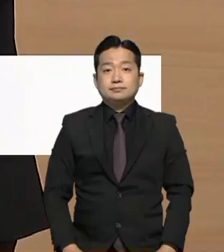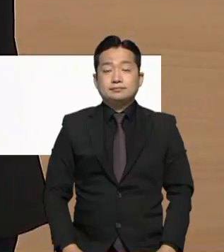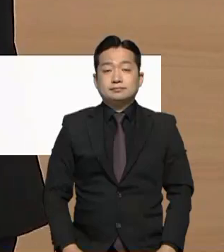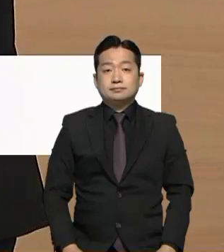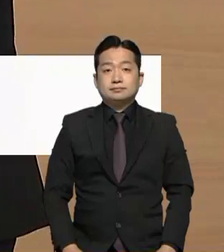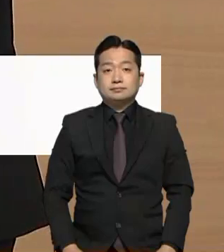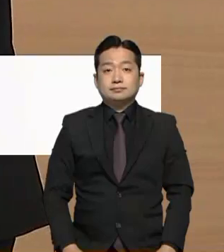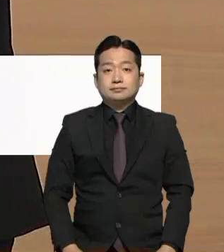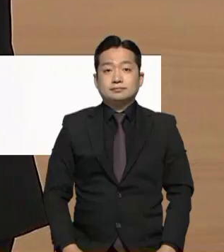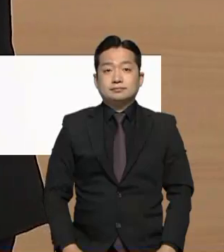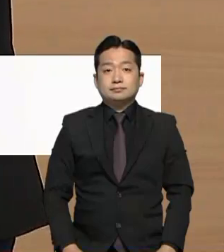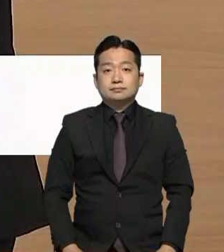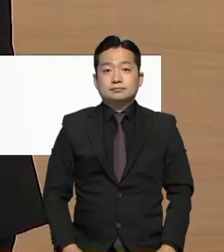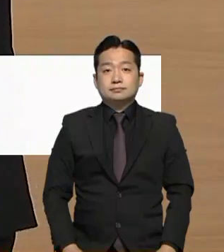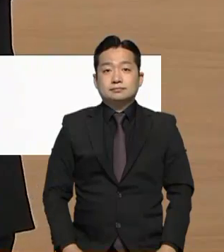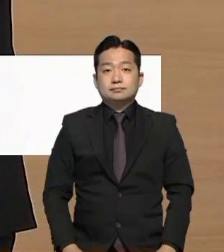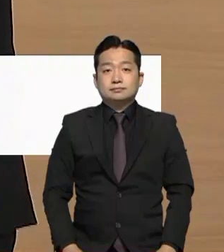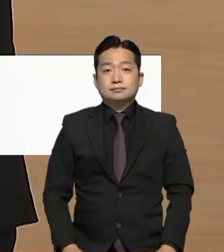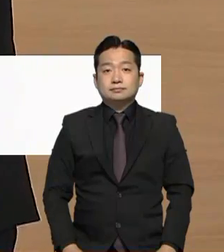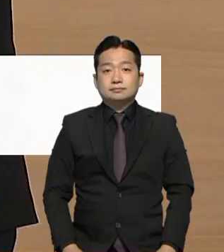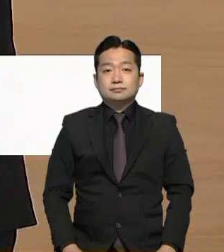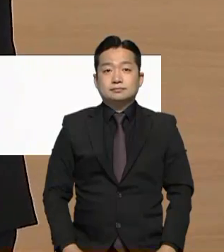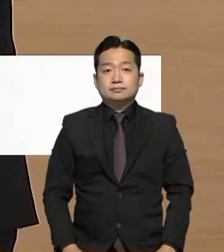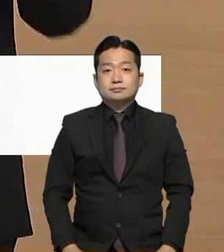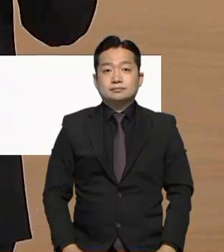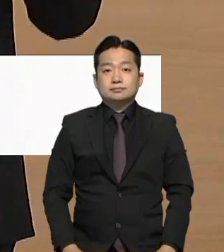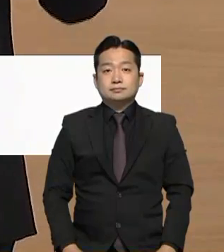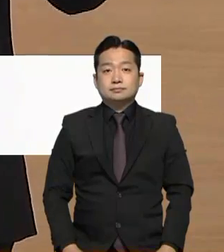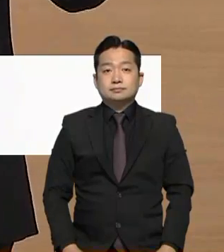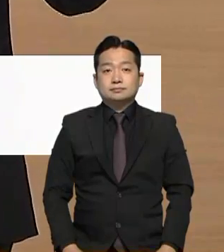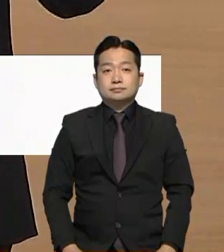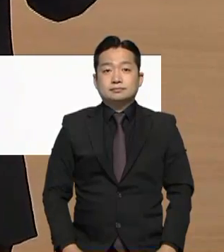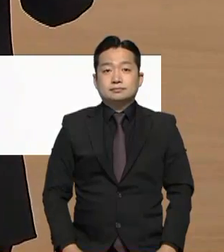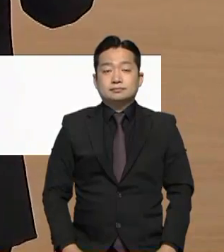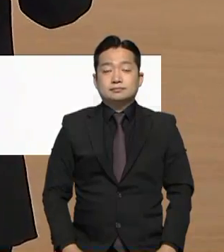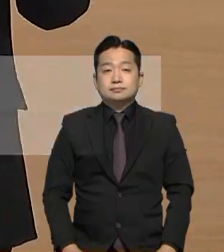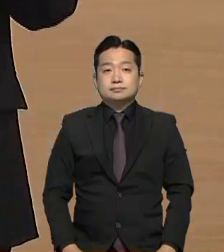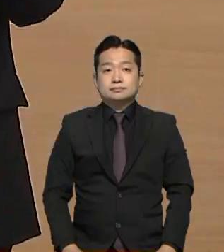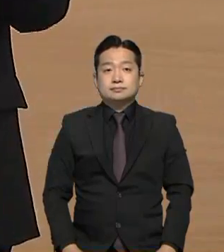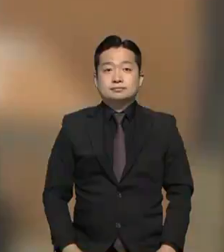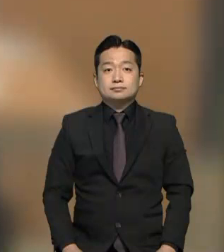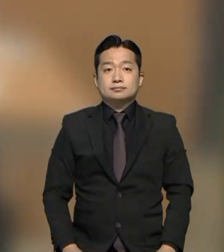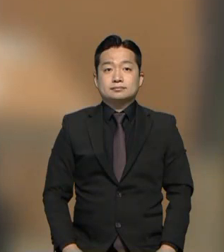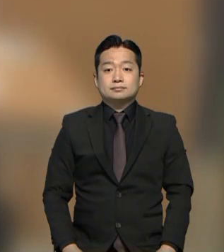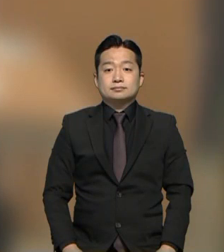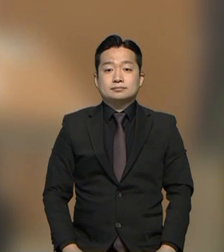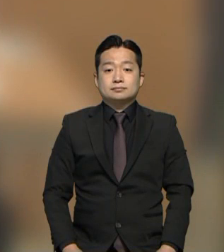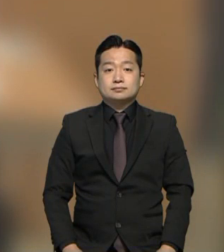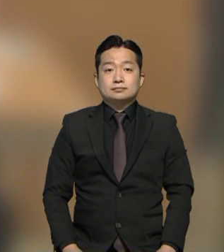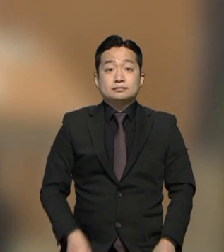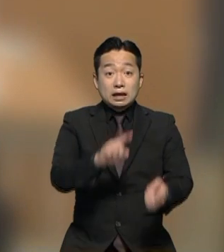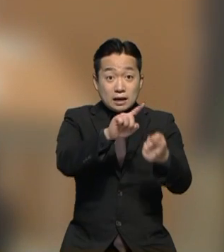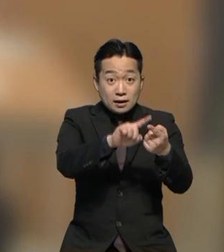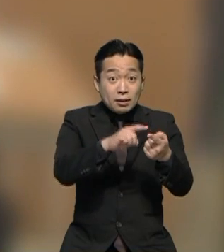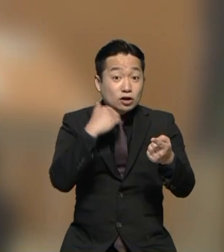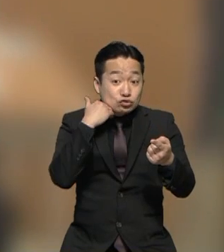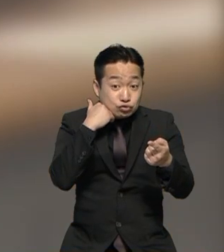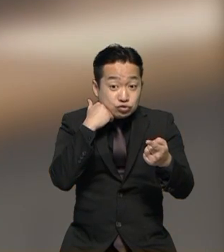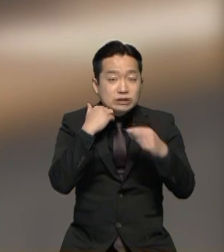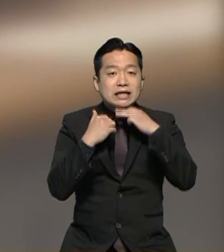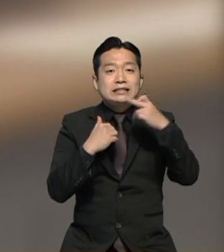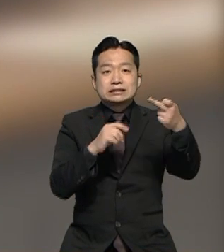학사 일정을 고려하여 당초 2월 1일 시행을 한 달 연기하기로 하였습니다. 대상은 만 12세부터